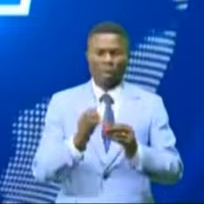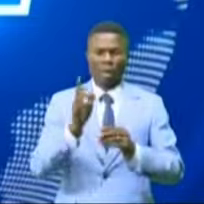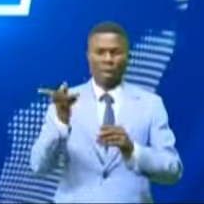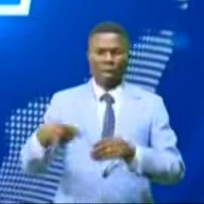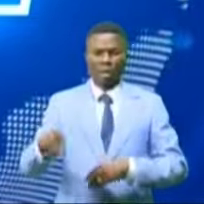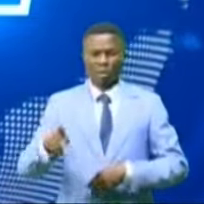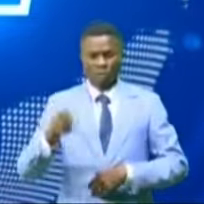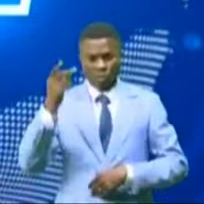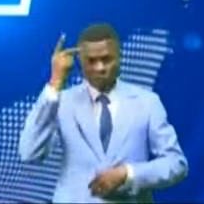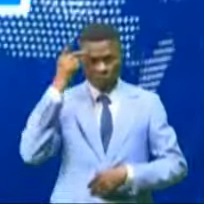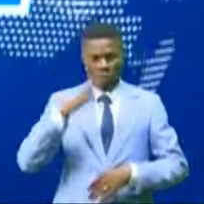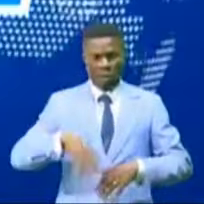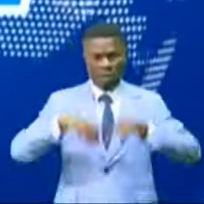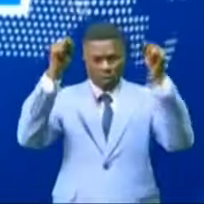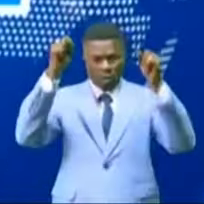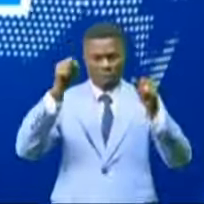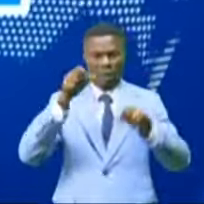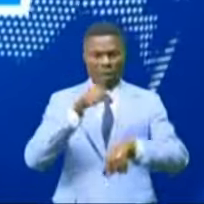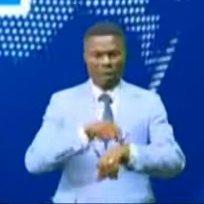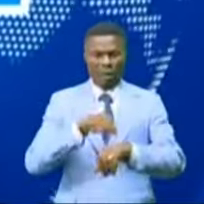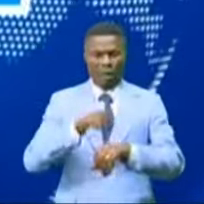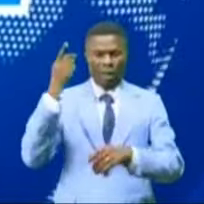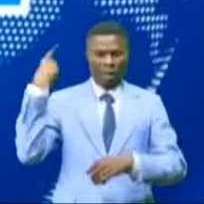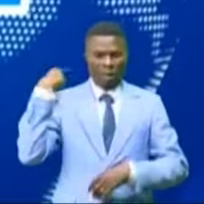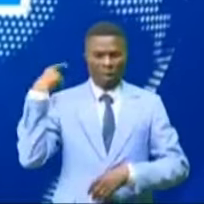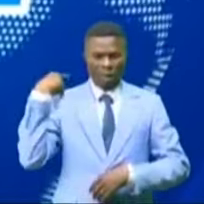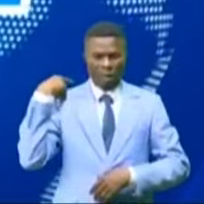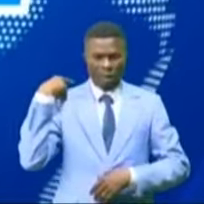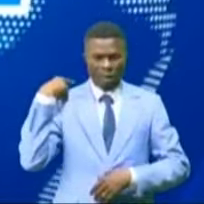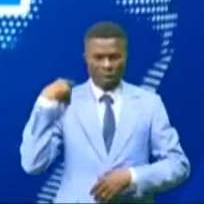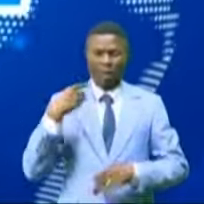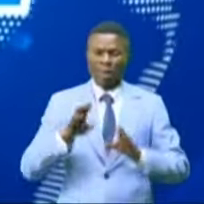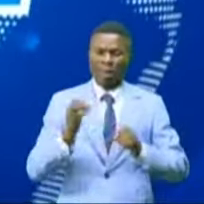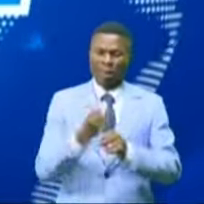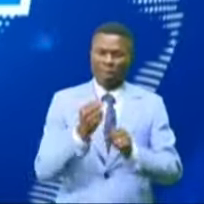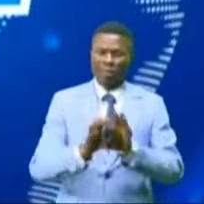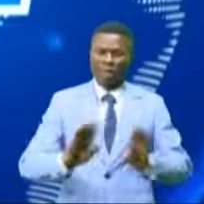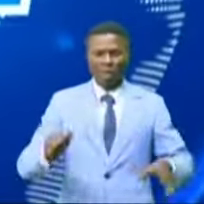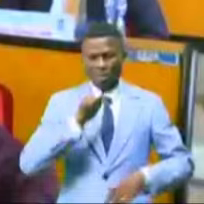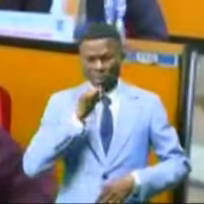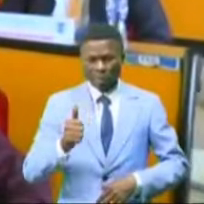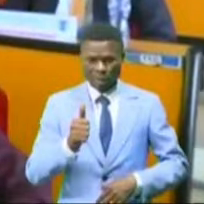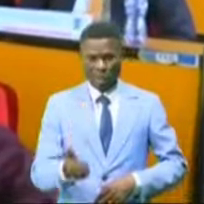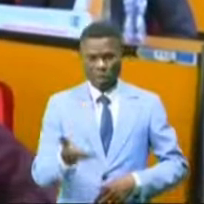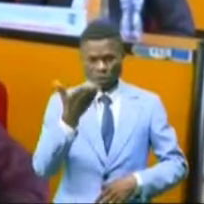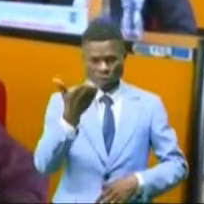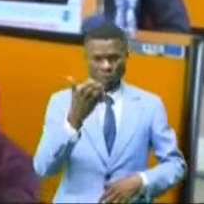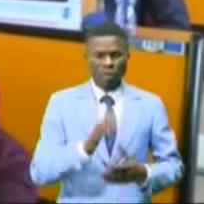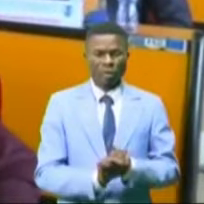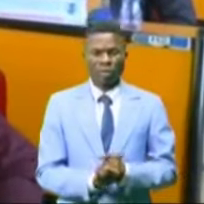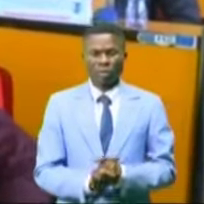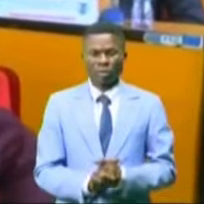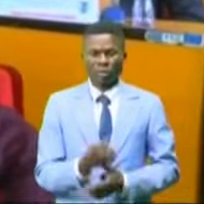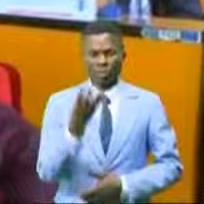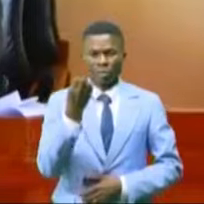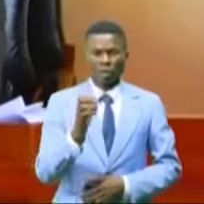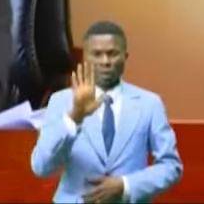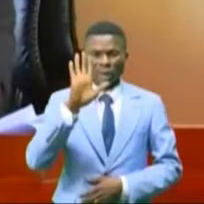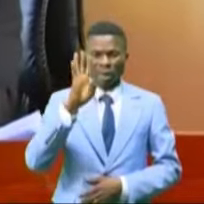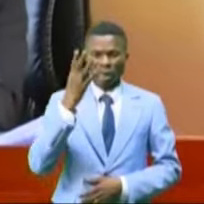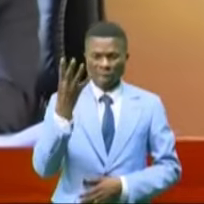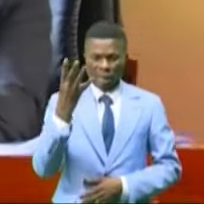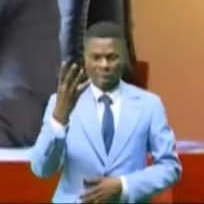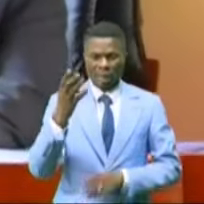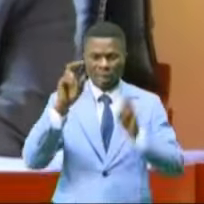a procédé à la validation des mandats des députés frappés par l'incompatibilité. Les 44 élus de la